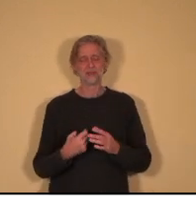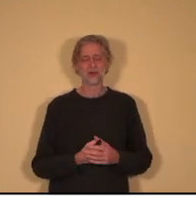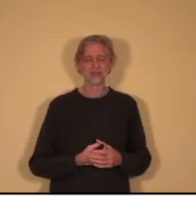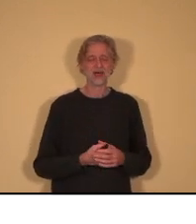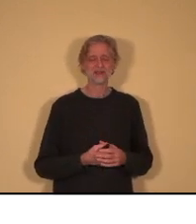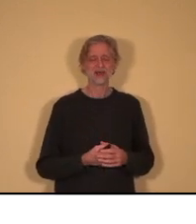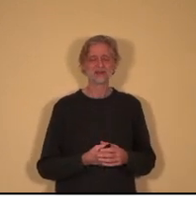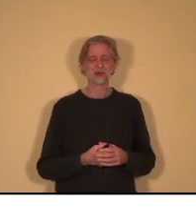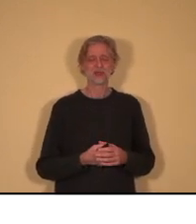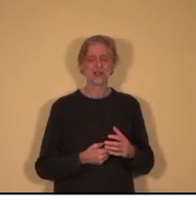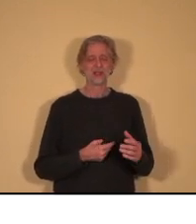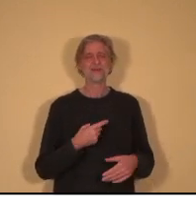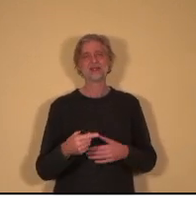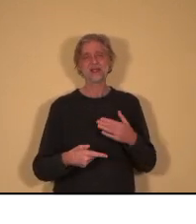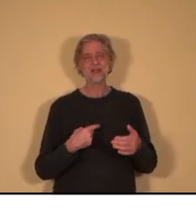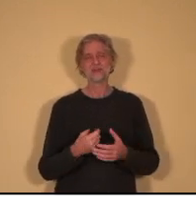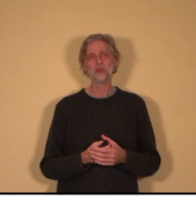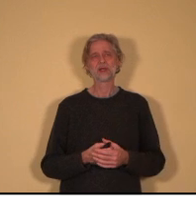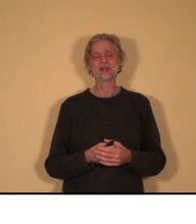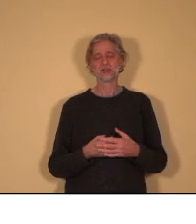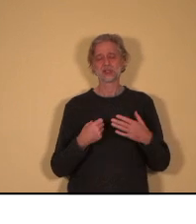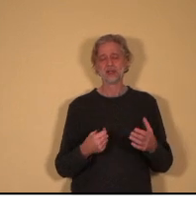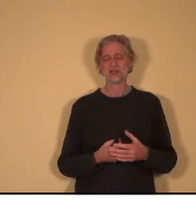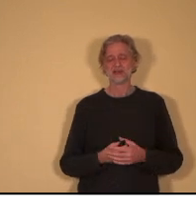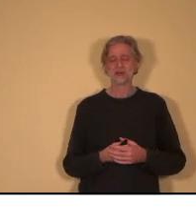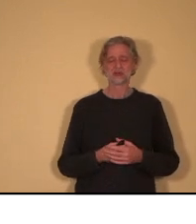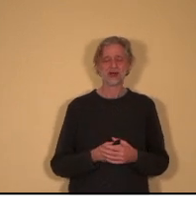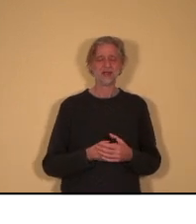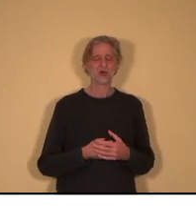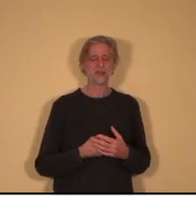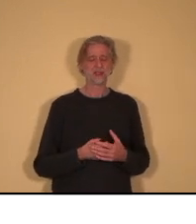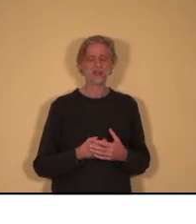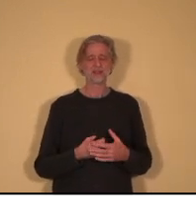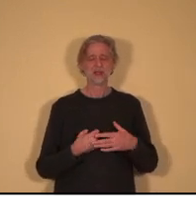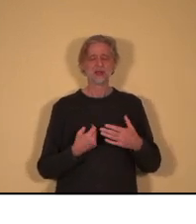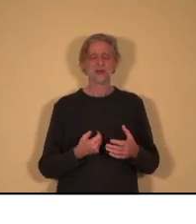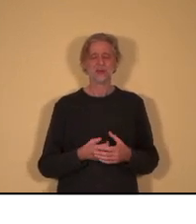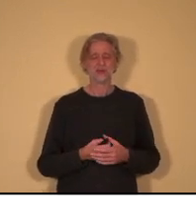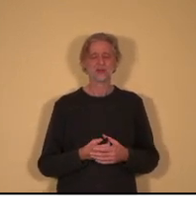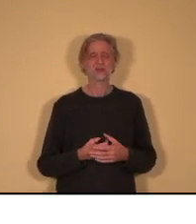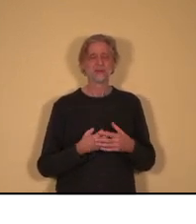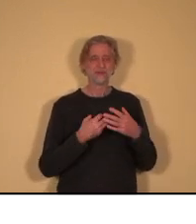die Formiate erzeugt, werden in diesem überkritischen CO2 kombiniert. Und wir haben